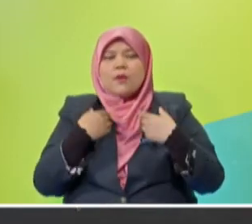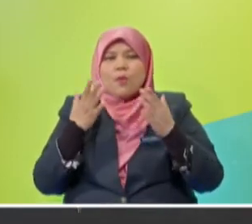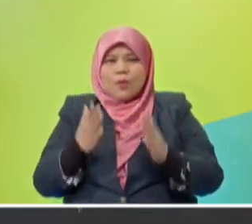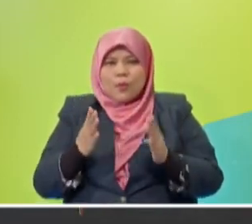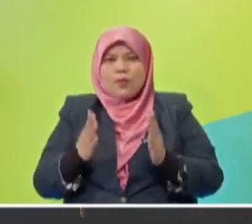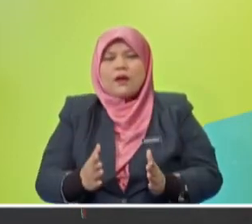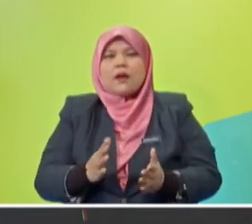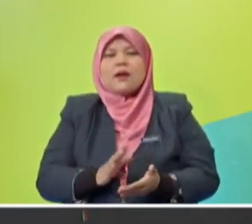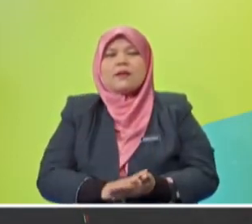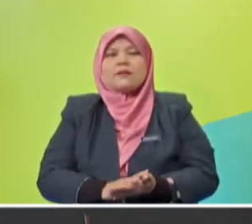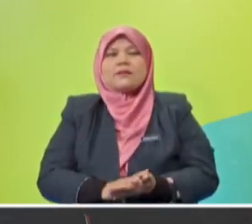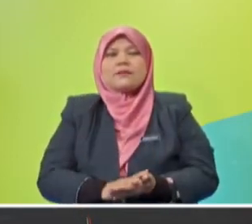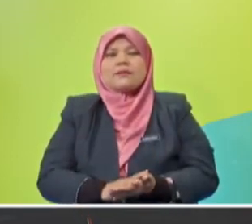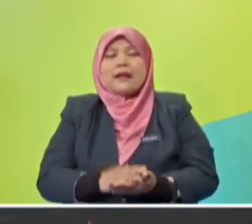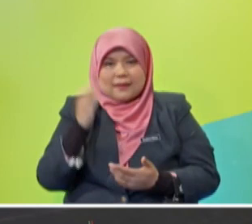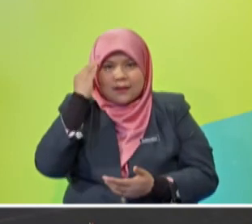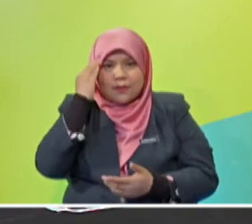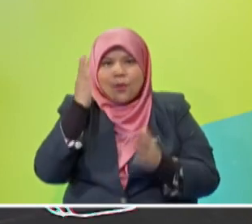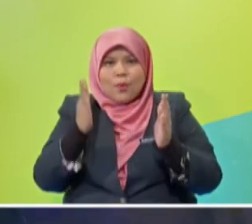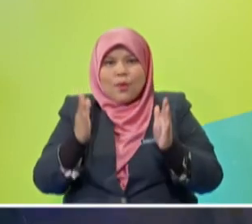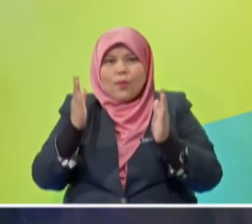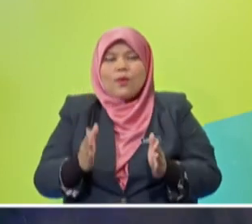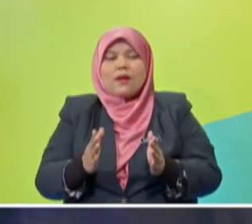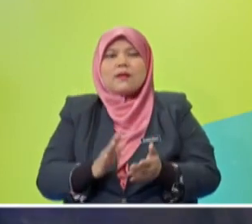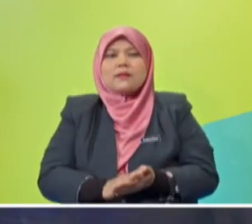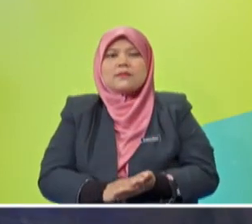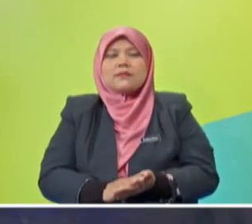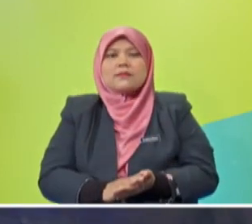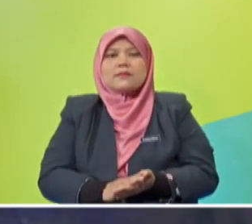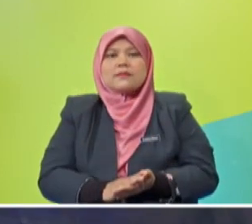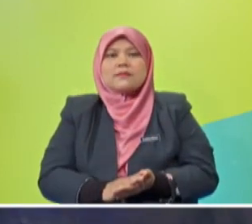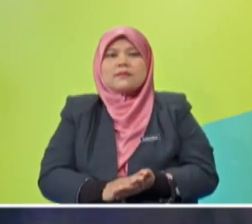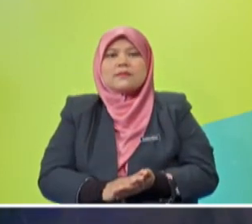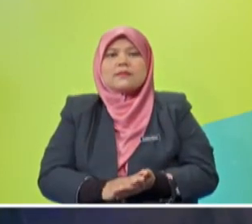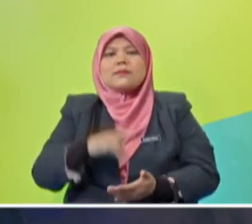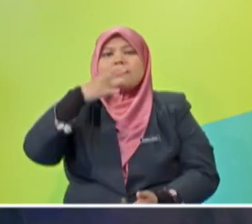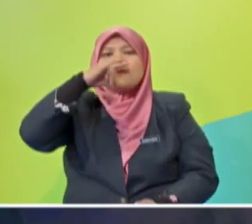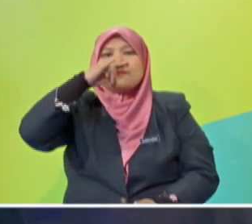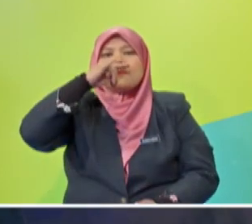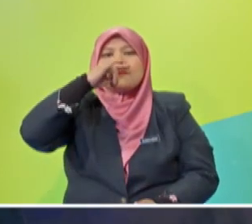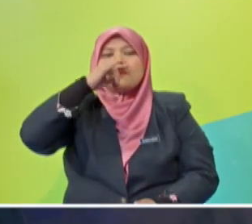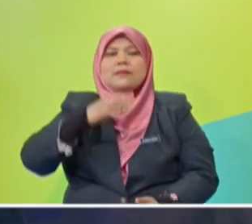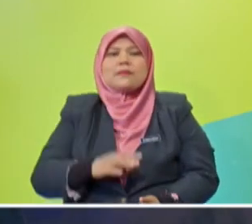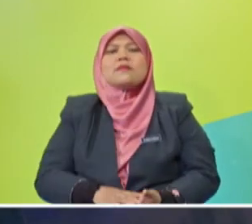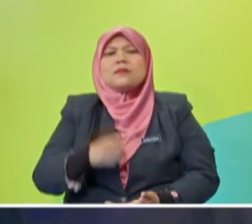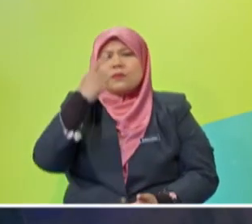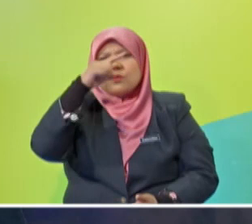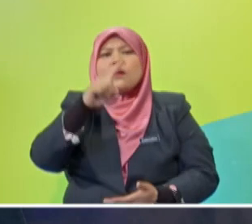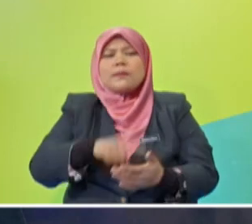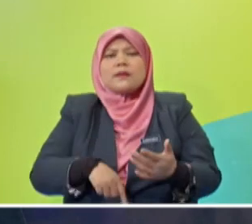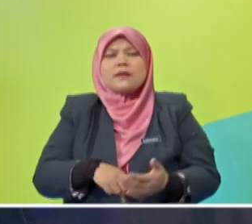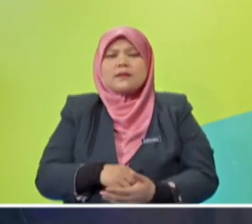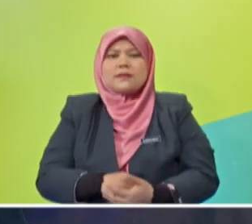harap kenallah orang-orang tu apa. Cikgu saya tanya. Mungkin ada murid-murid di rumah tak tahu. Orang-orang ni fungsi untuk apa cikgu? Okey. Setahu